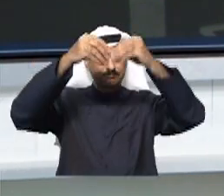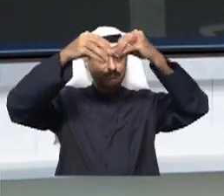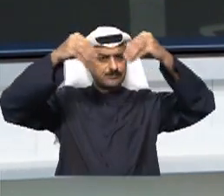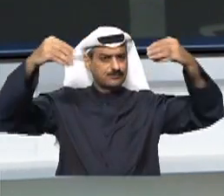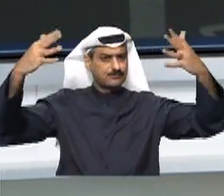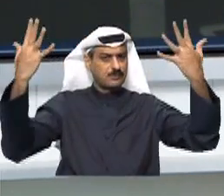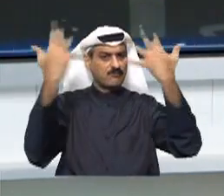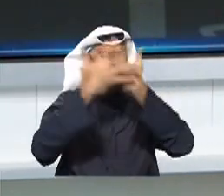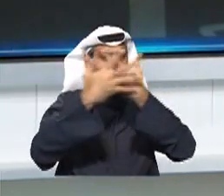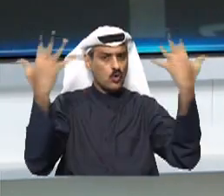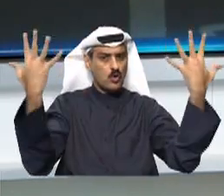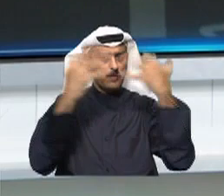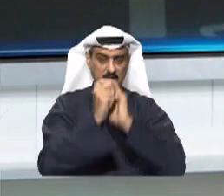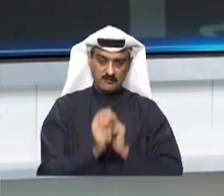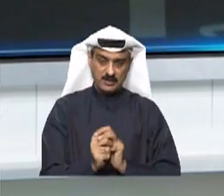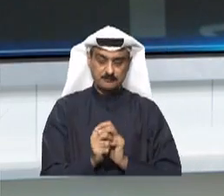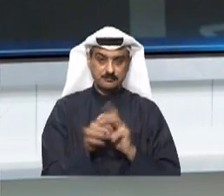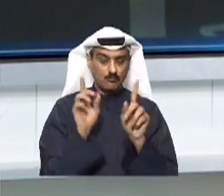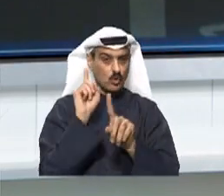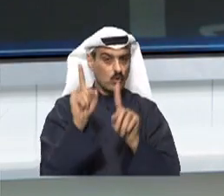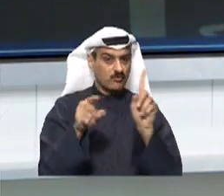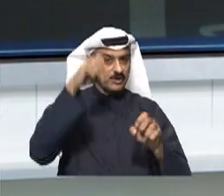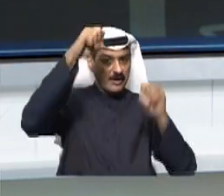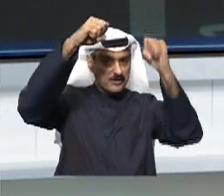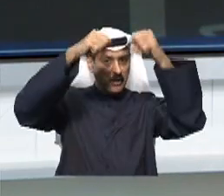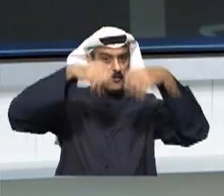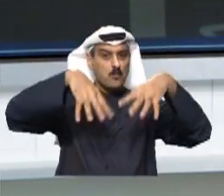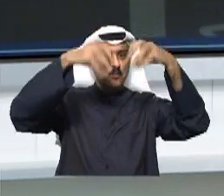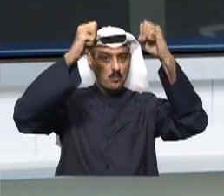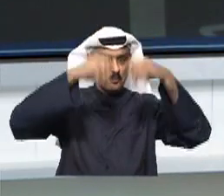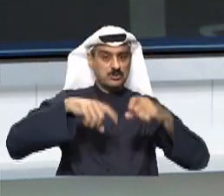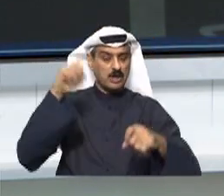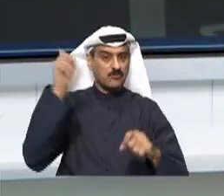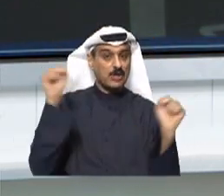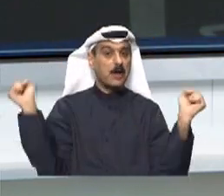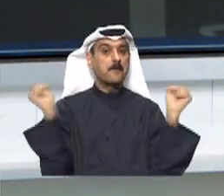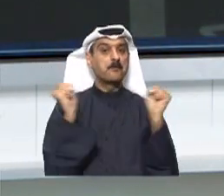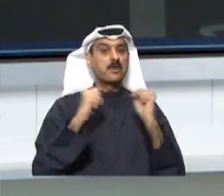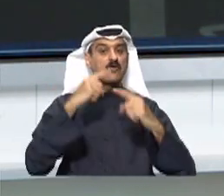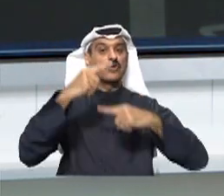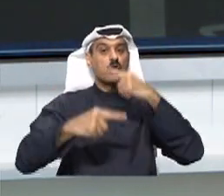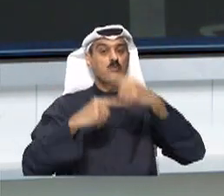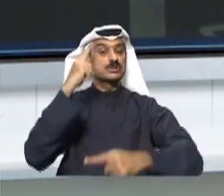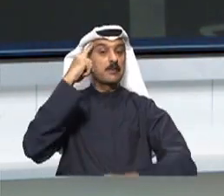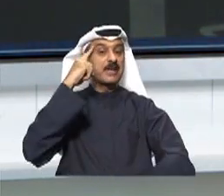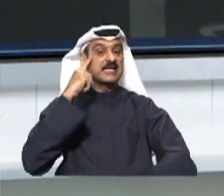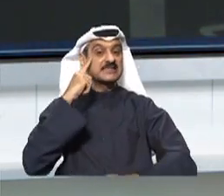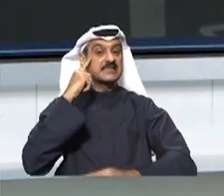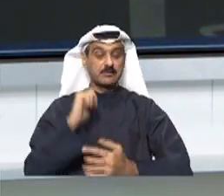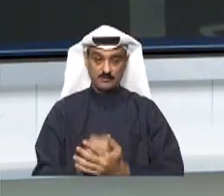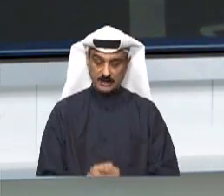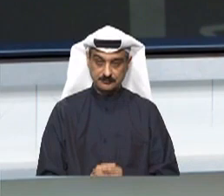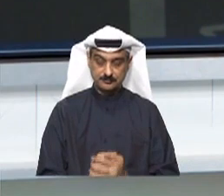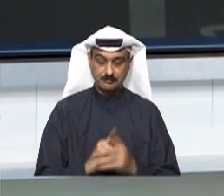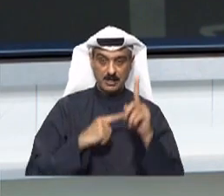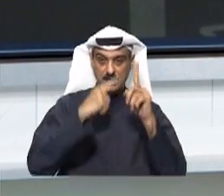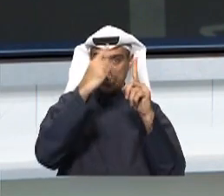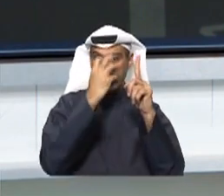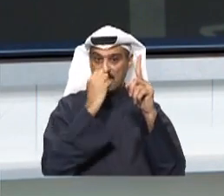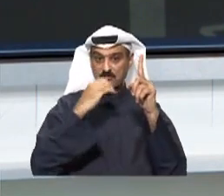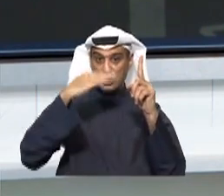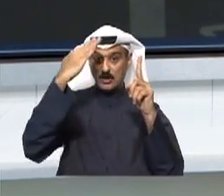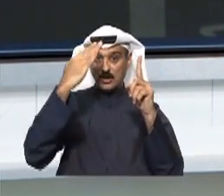وايضا فرص الامطار المتفرقه واللي قد تكون رعديه راح تكون وارده ومستمره معنا في يوم السبت. العظمى 22